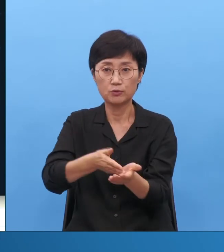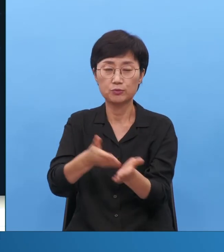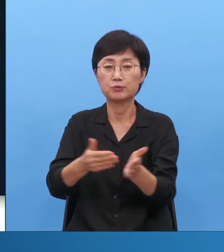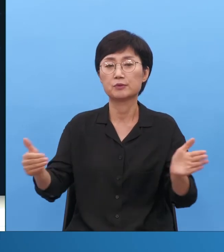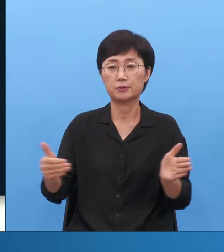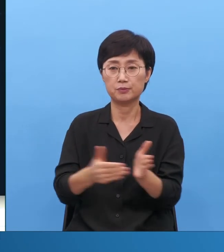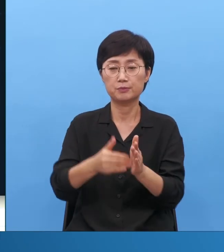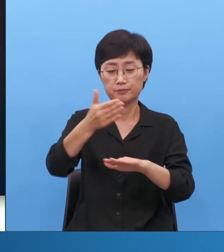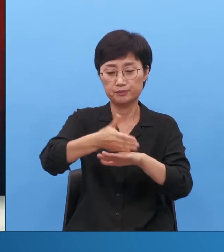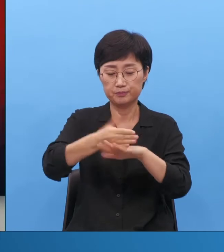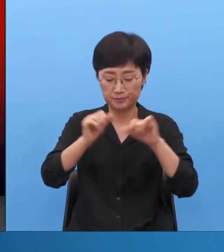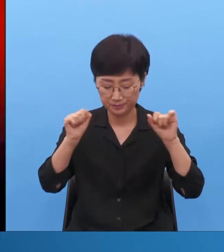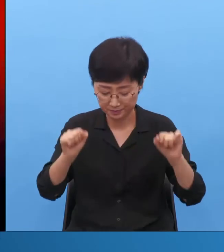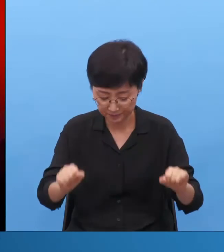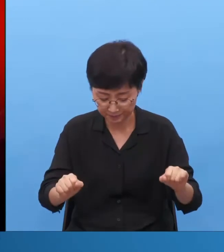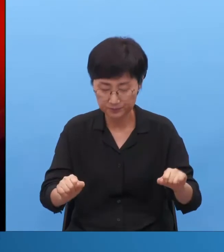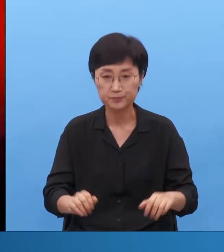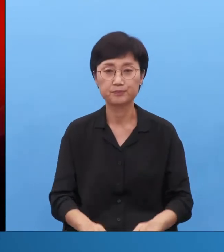마칩니다. 고맙습니다.